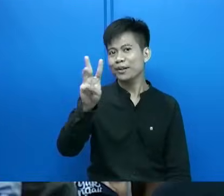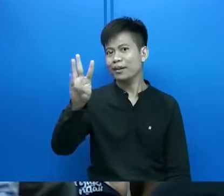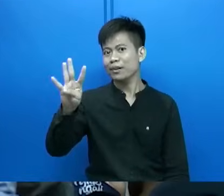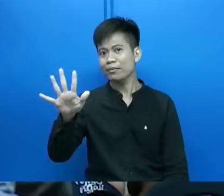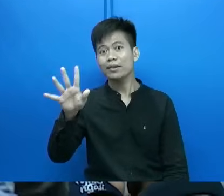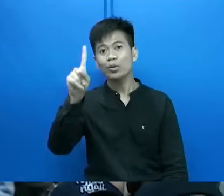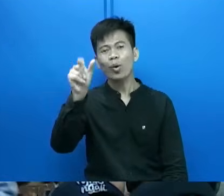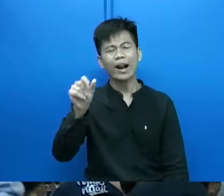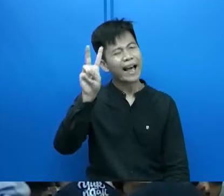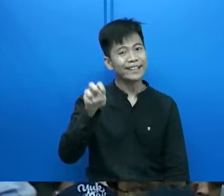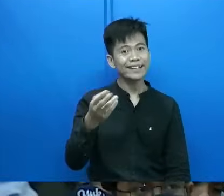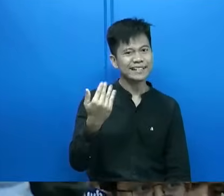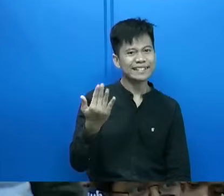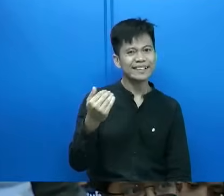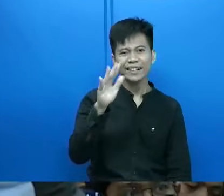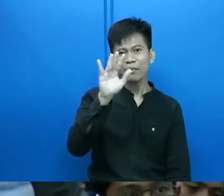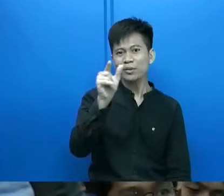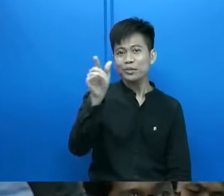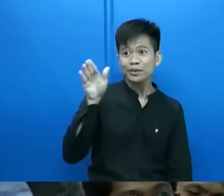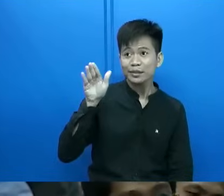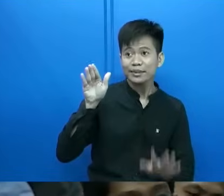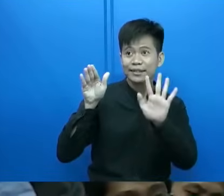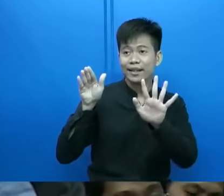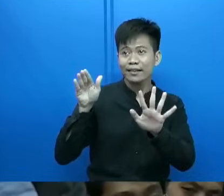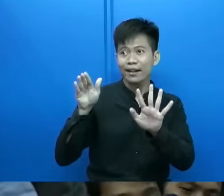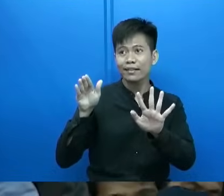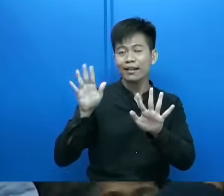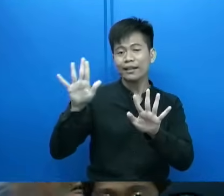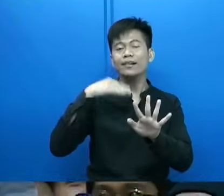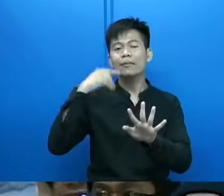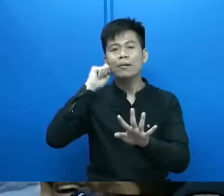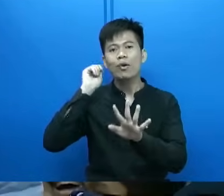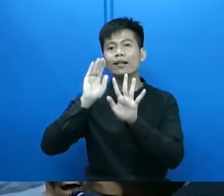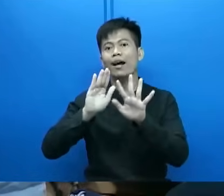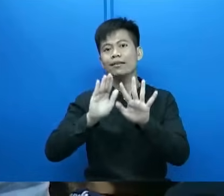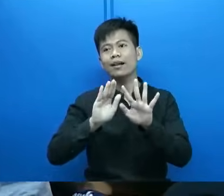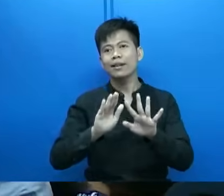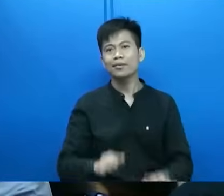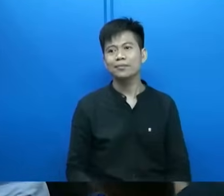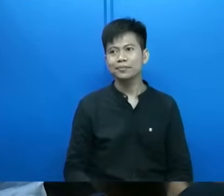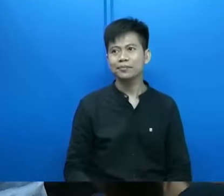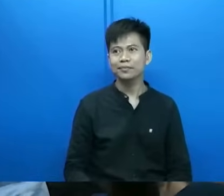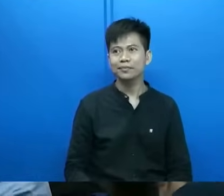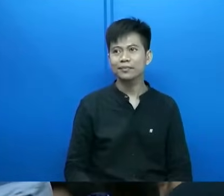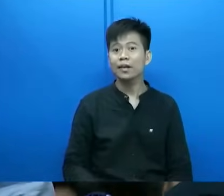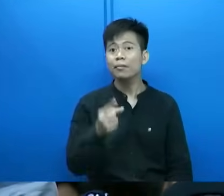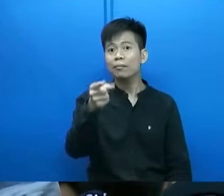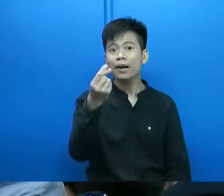Satu orang lagi. 5 juz. Tahan. Nanti saya ke akhwat. Tenang. Saya ke akhwat. Nah. Antum. Berapa